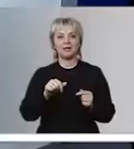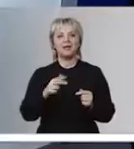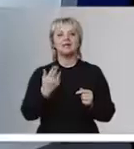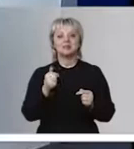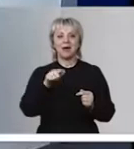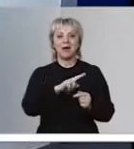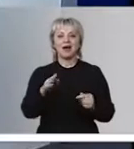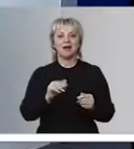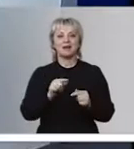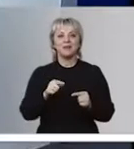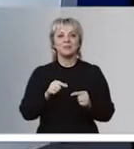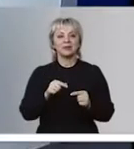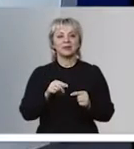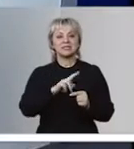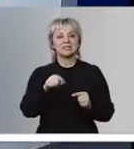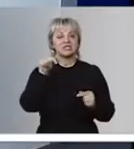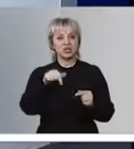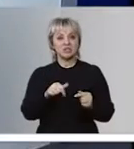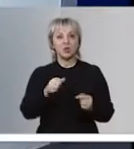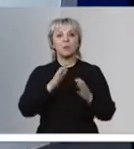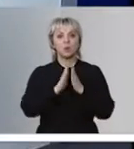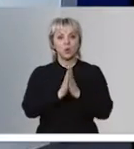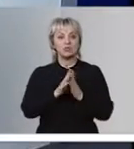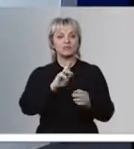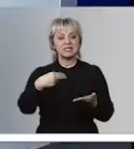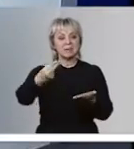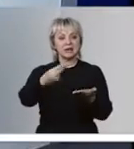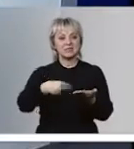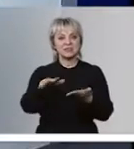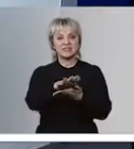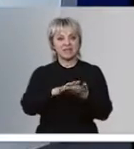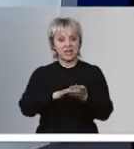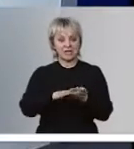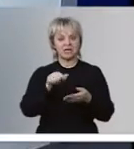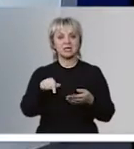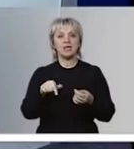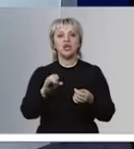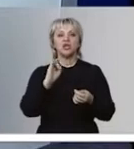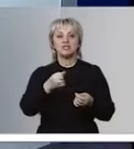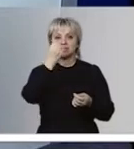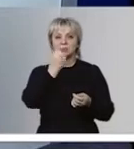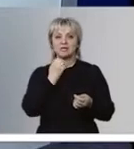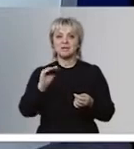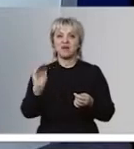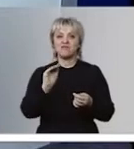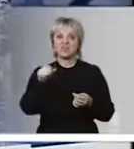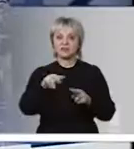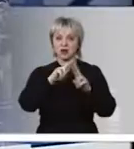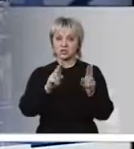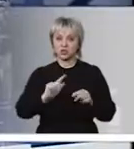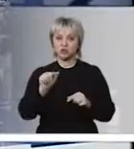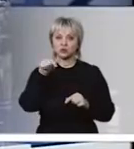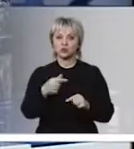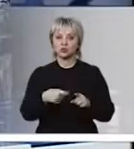Да, как родня, которые, практически. Да, здесь же просят хотя бы расписаться в заявлении. И спасибо Федерации,